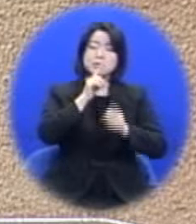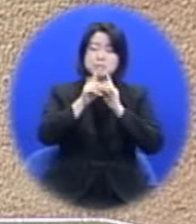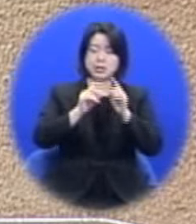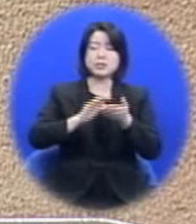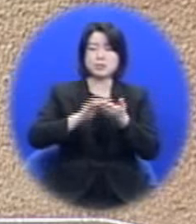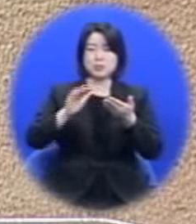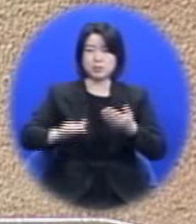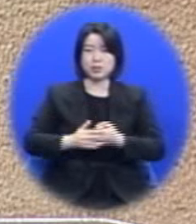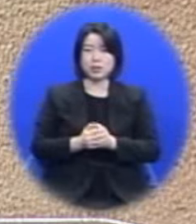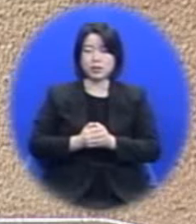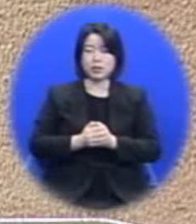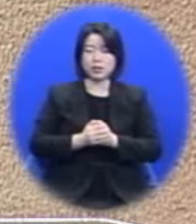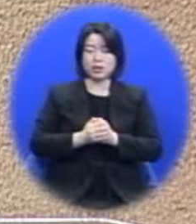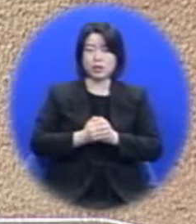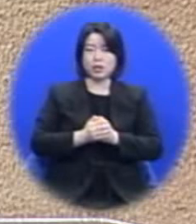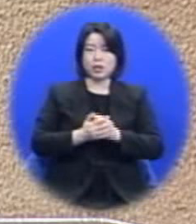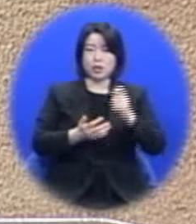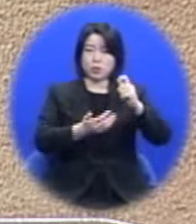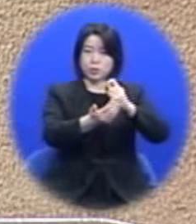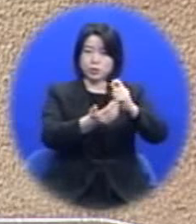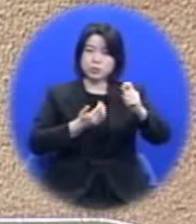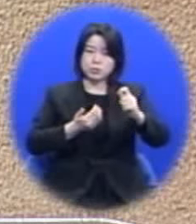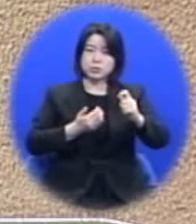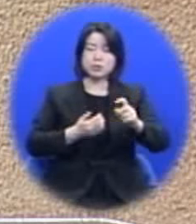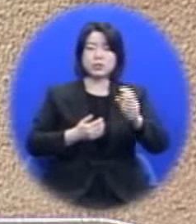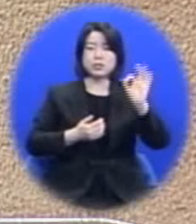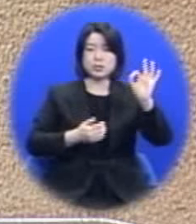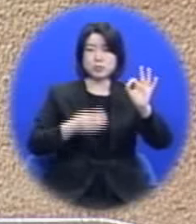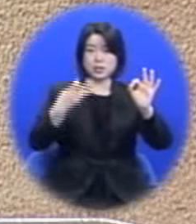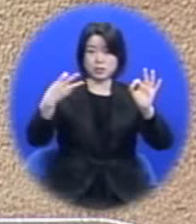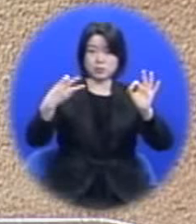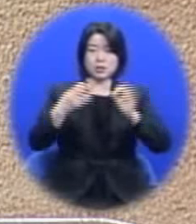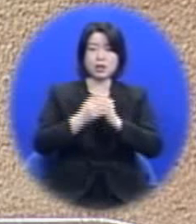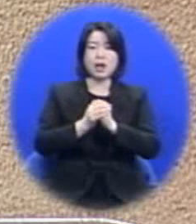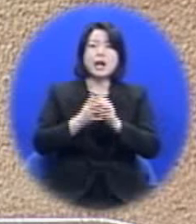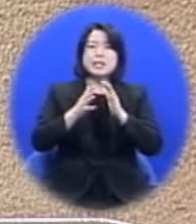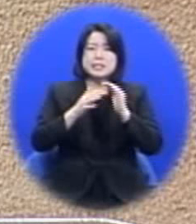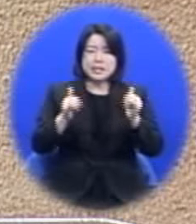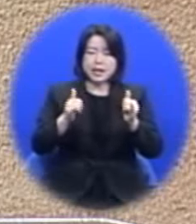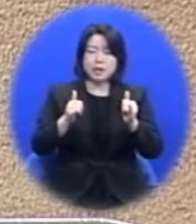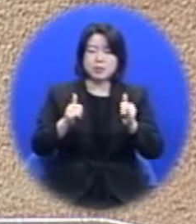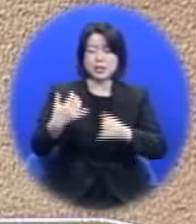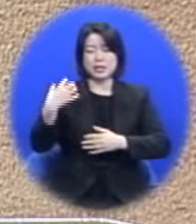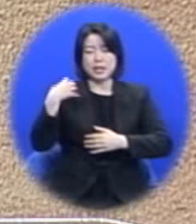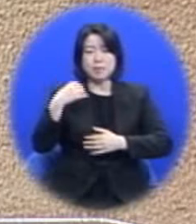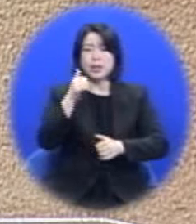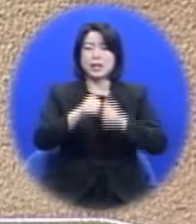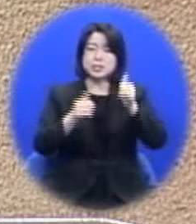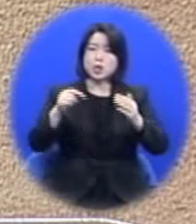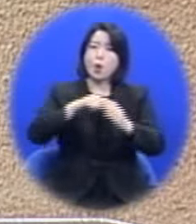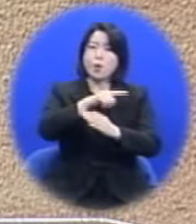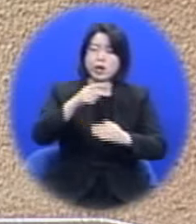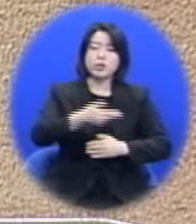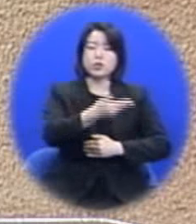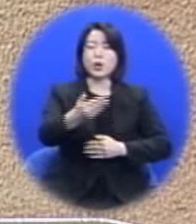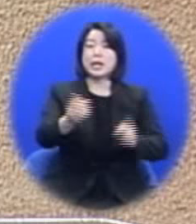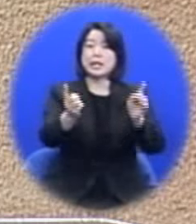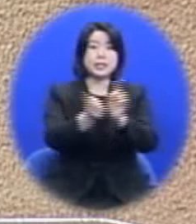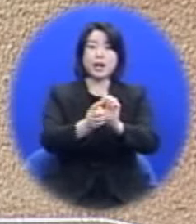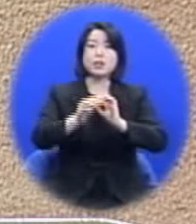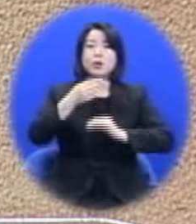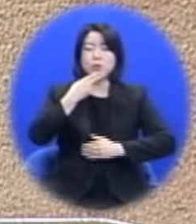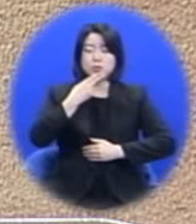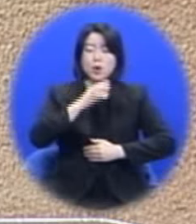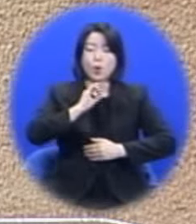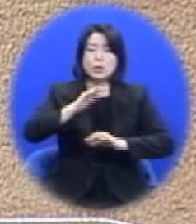말씀이에요. 고린도전서 10장 13절에 사람이 감당할 시험 밖에는 너희가 당한 것이 없나니